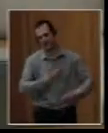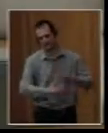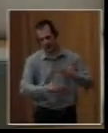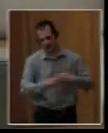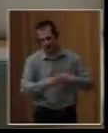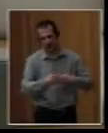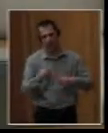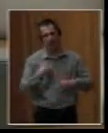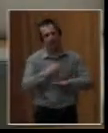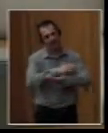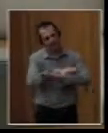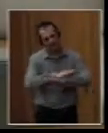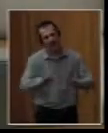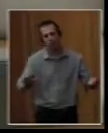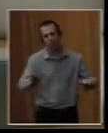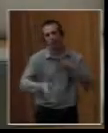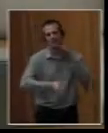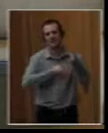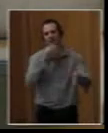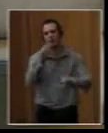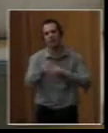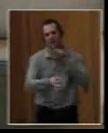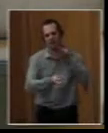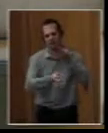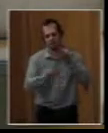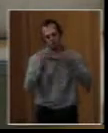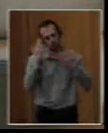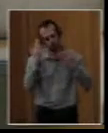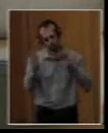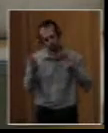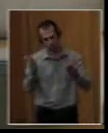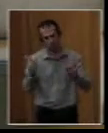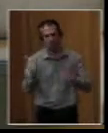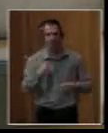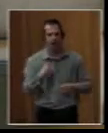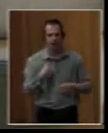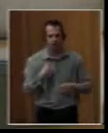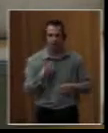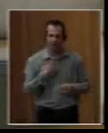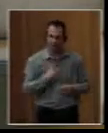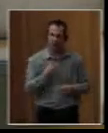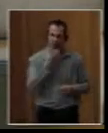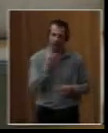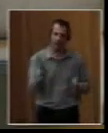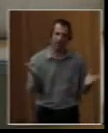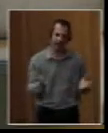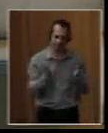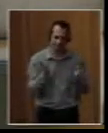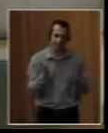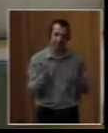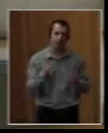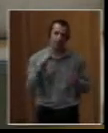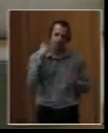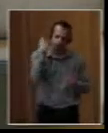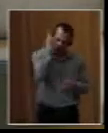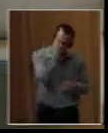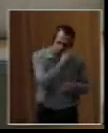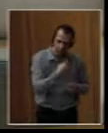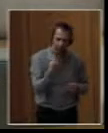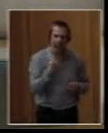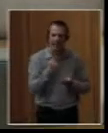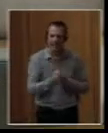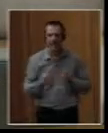τον χαιρετισμό με μια αναφορά που την οφείλουμε και προσωπικά και